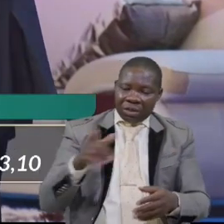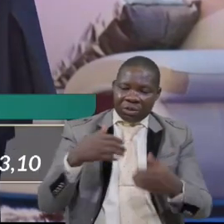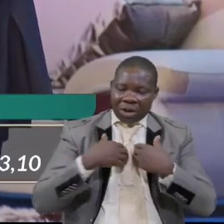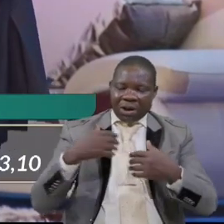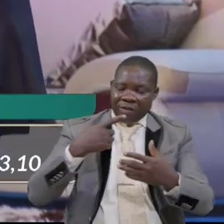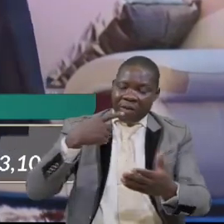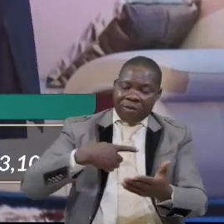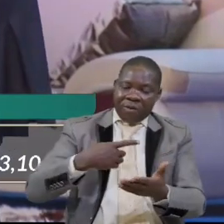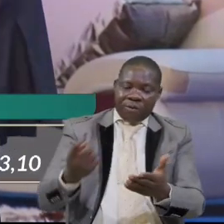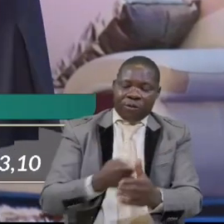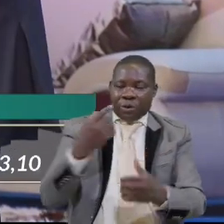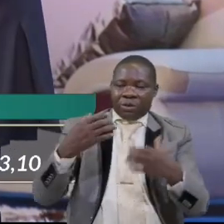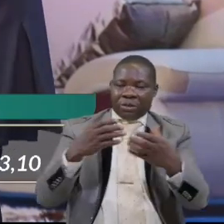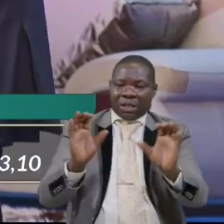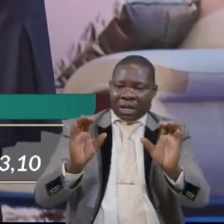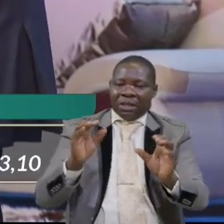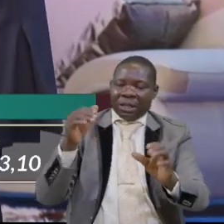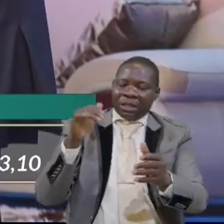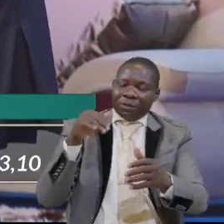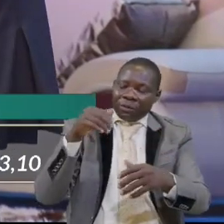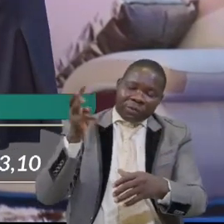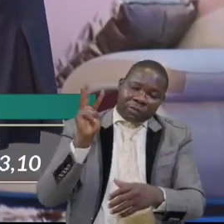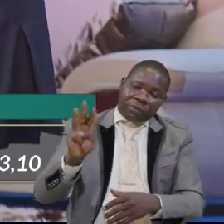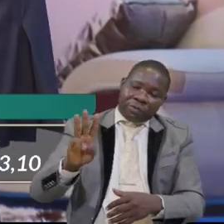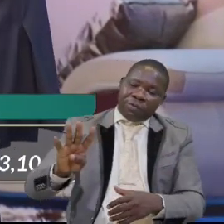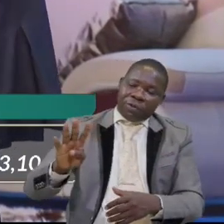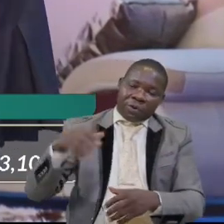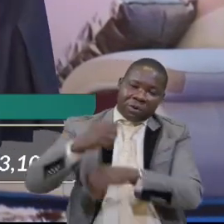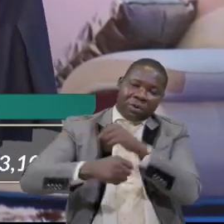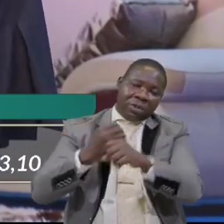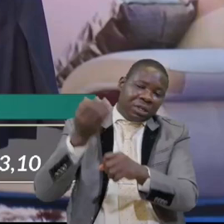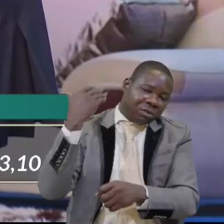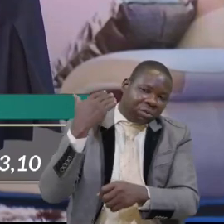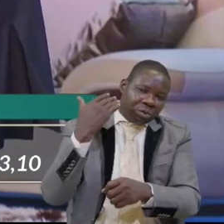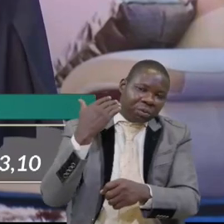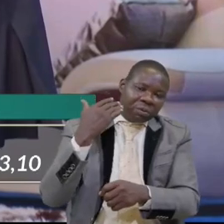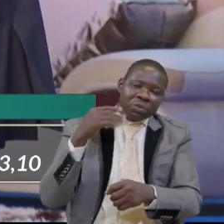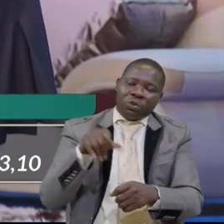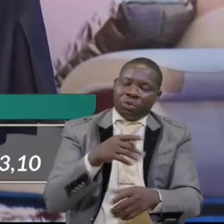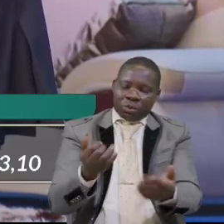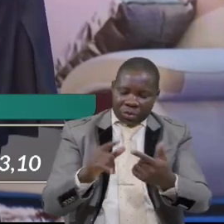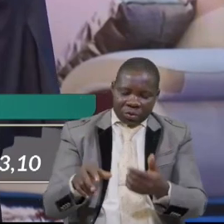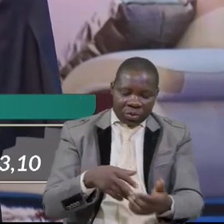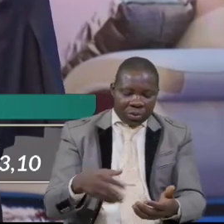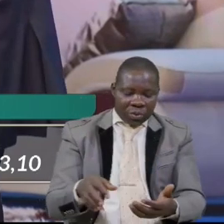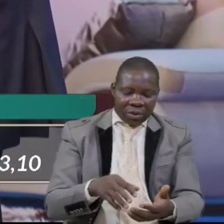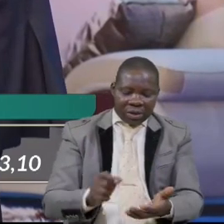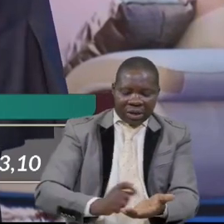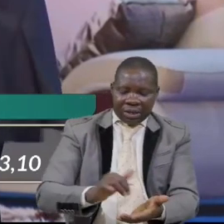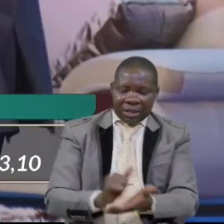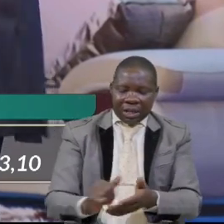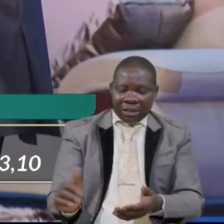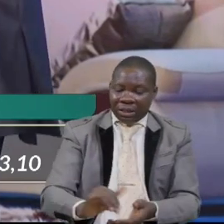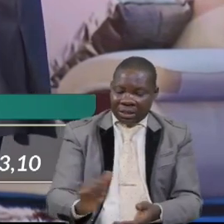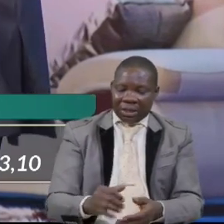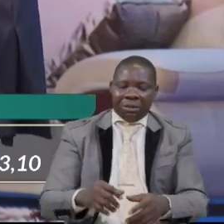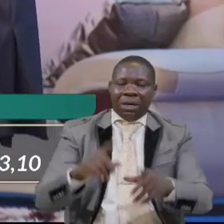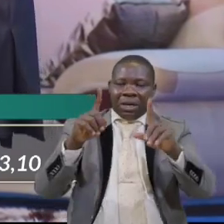étaient premiers de passer le même examen ils n'ont plus ils n'ont rien lu du tout après ils ê